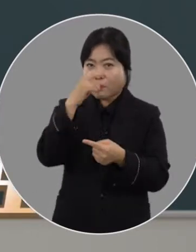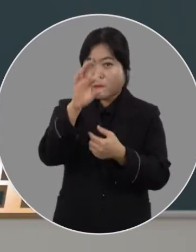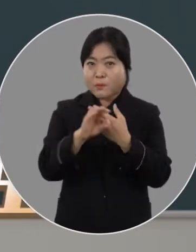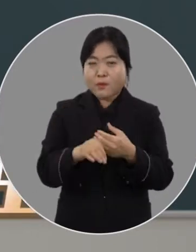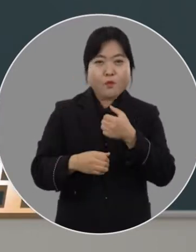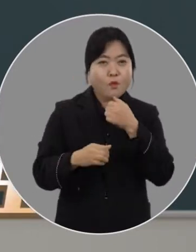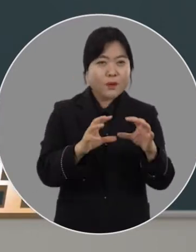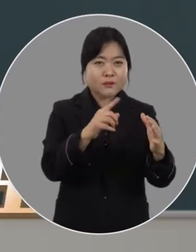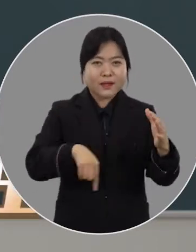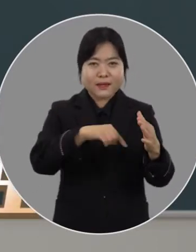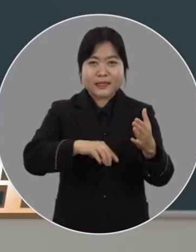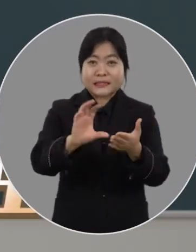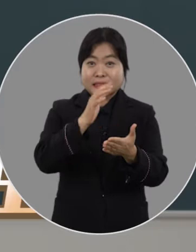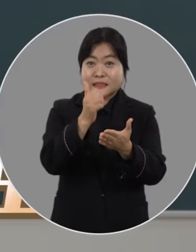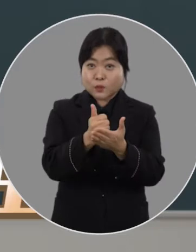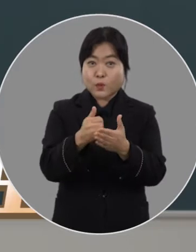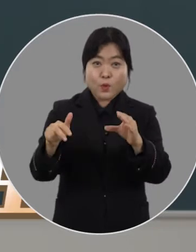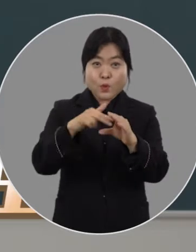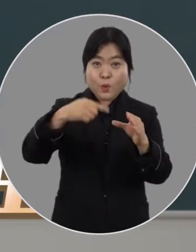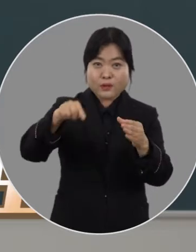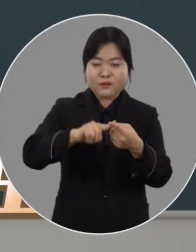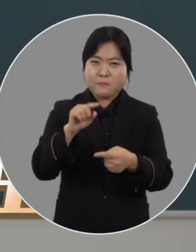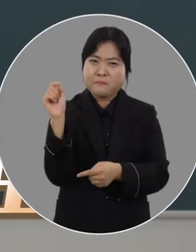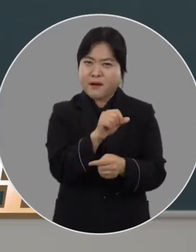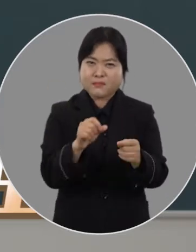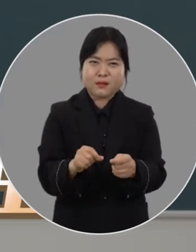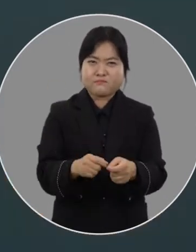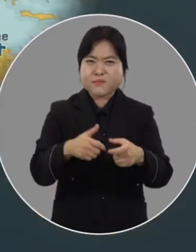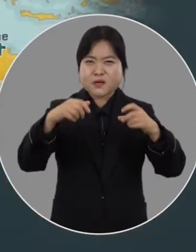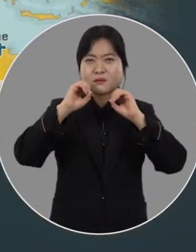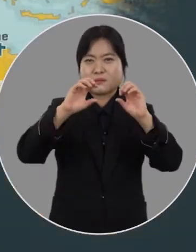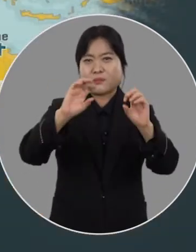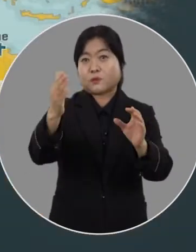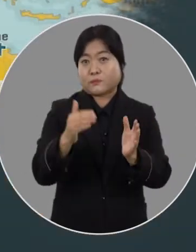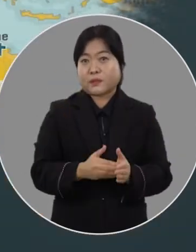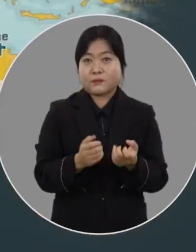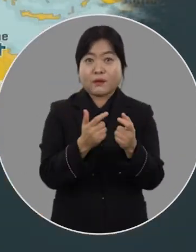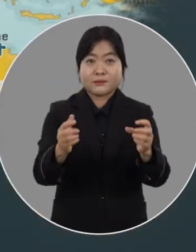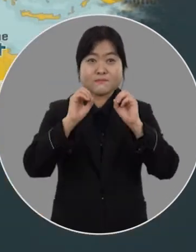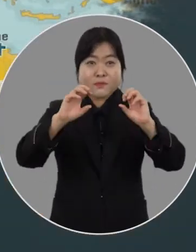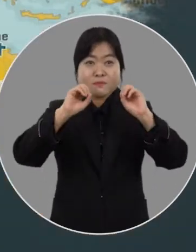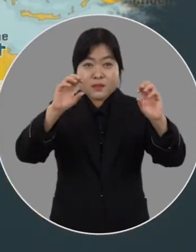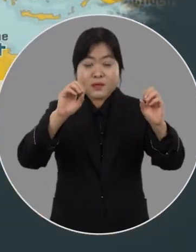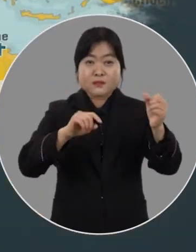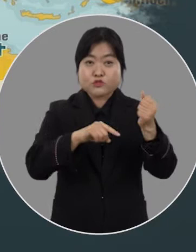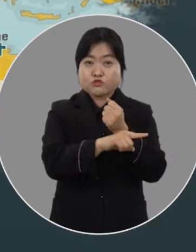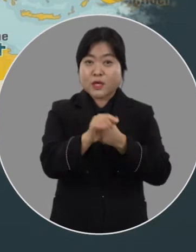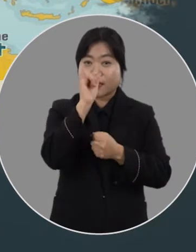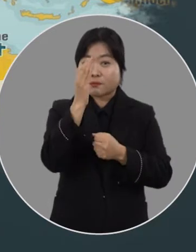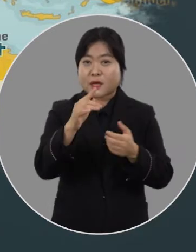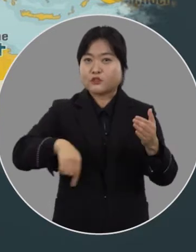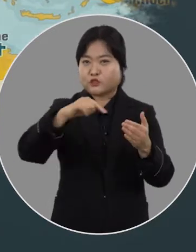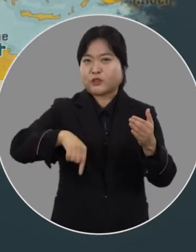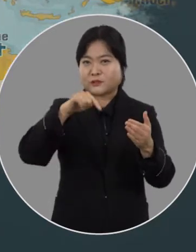제국 안에서 그리스도교는 굉장히 빠른 시간 안에 전파되게 됩니다. 여러 가지 전파된 이유 중에 하나가 있지만